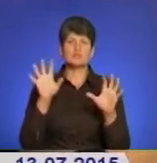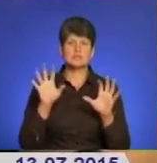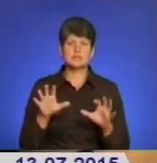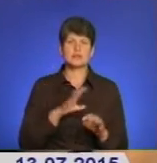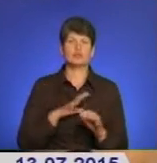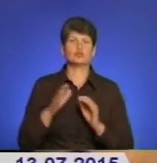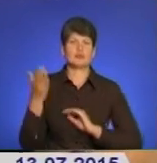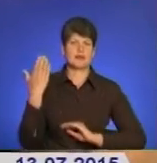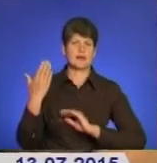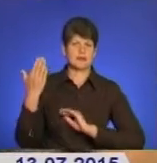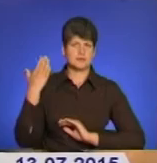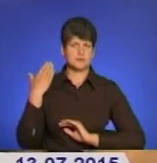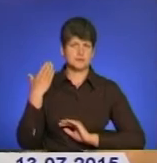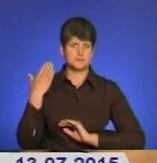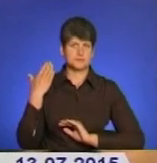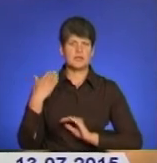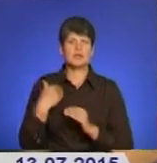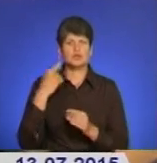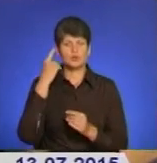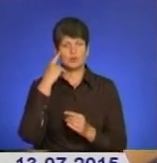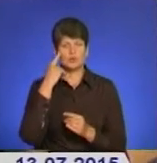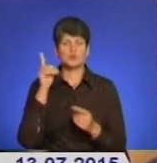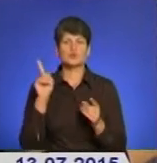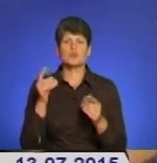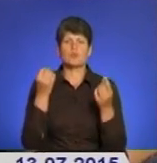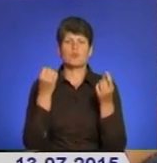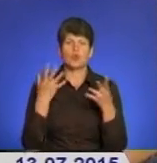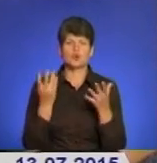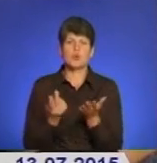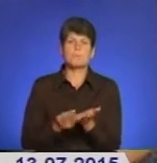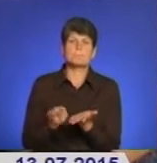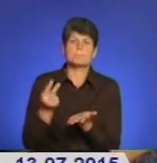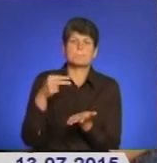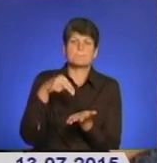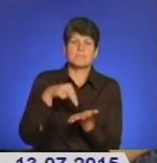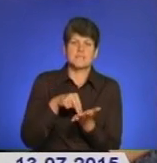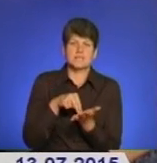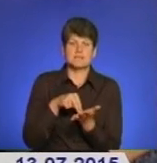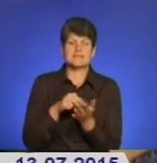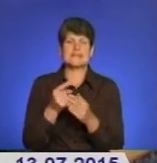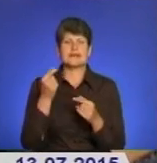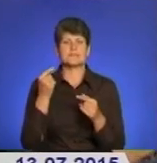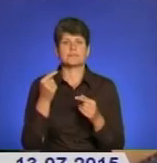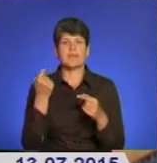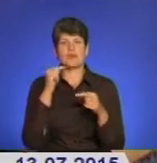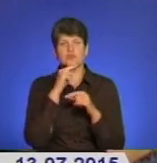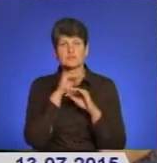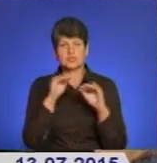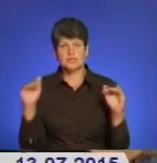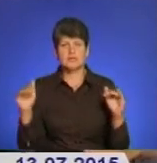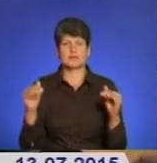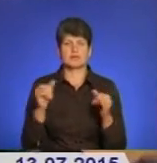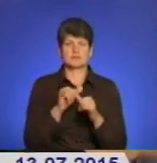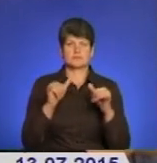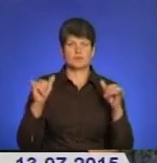була і до цього часу. І думаю, що вона просто дійсно підніметься на новий рівень, як економічний, так і культурний, так і